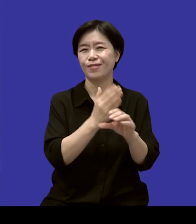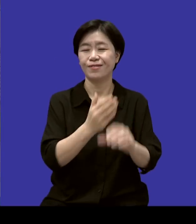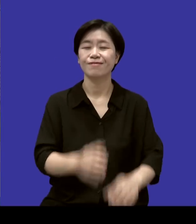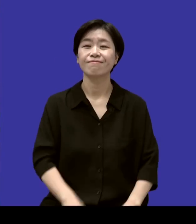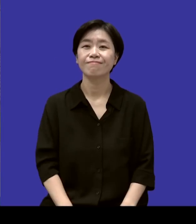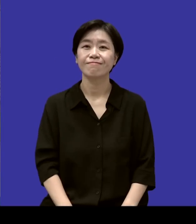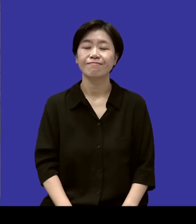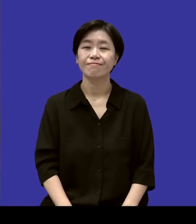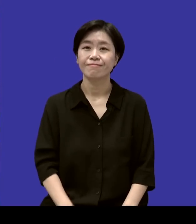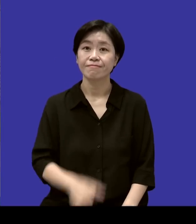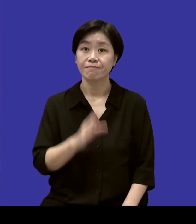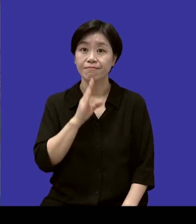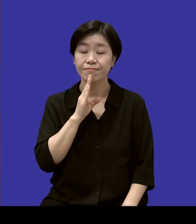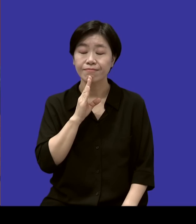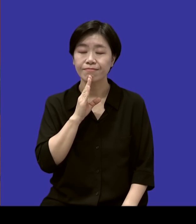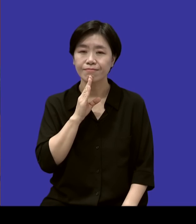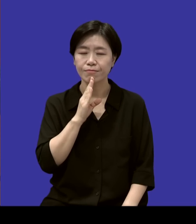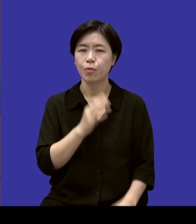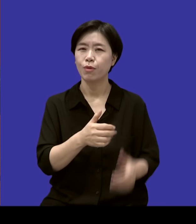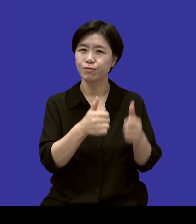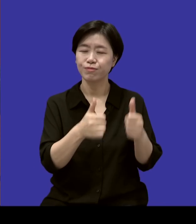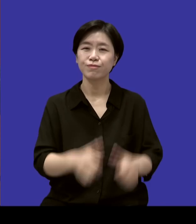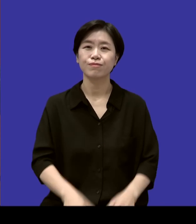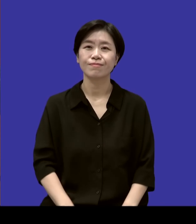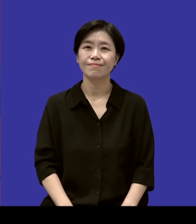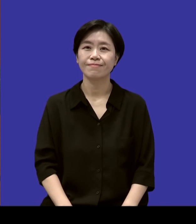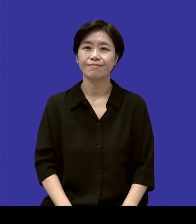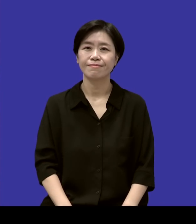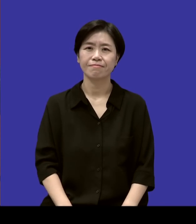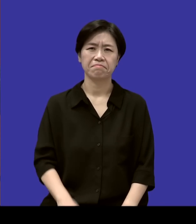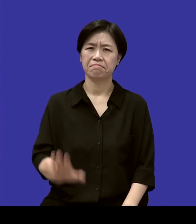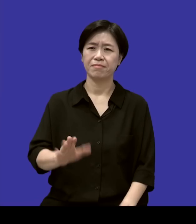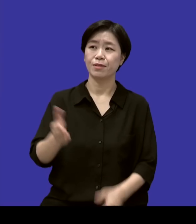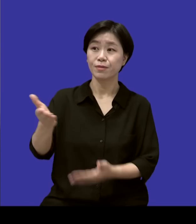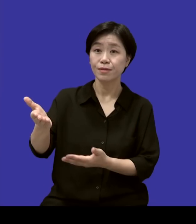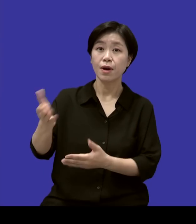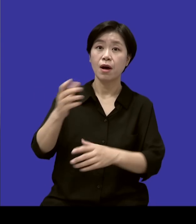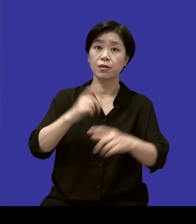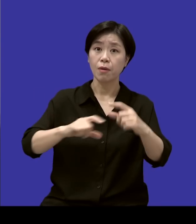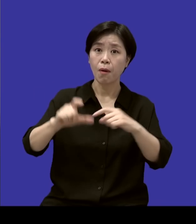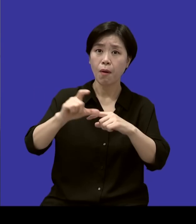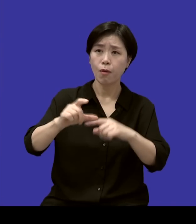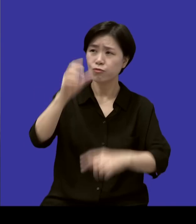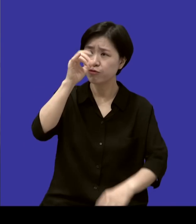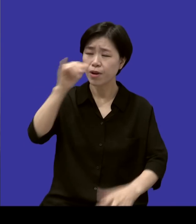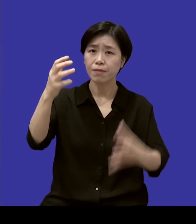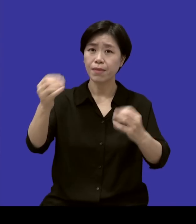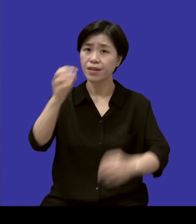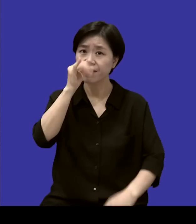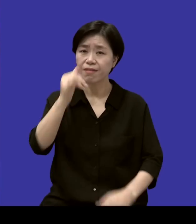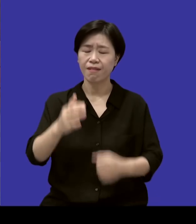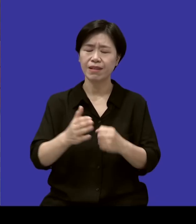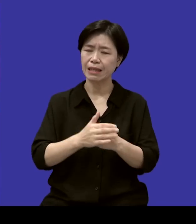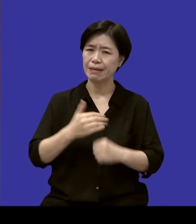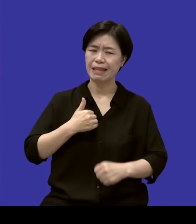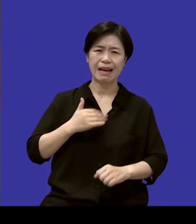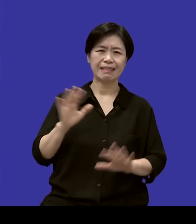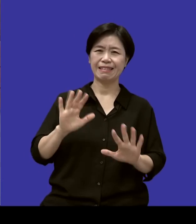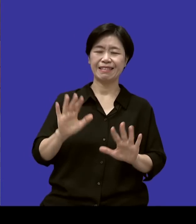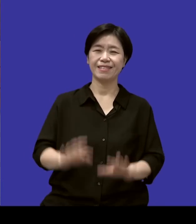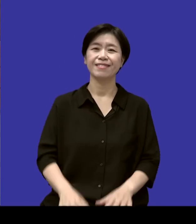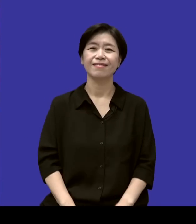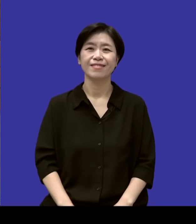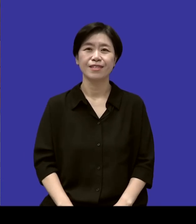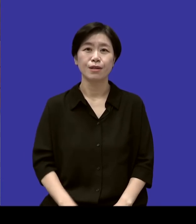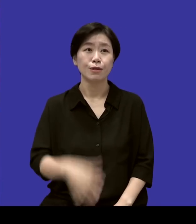분이에요. 저 사실 보고 굉장히 반성도 많이 되고 도전도 많이 됐습니다. 저보다 더 훌륭하신 분들 많아서 저는 명함 못 냅니다. 아니요. 그 뭐 누가